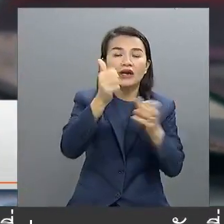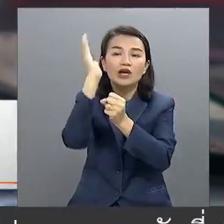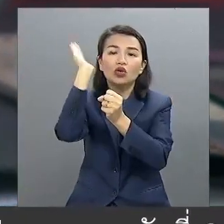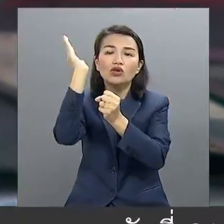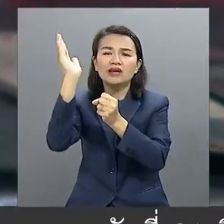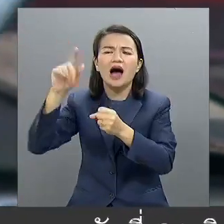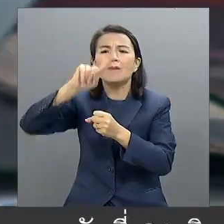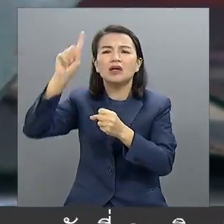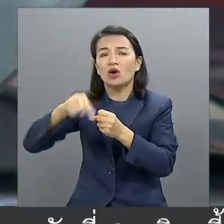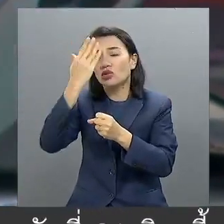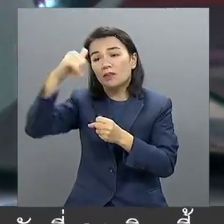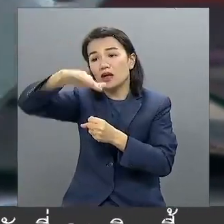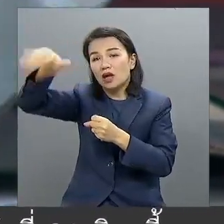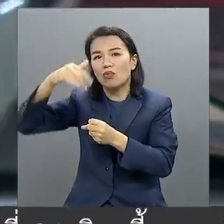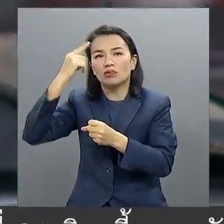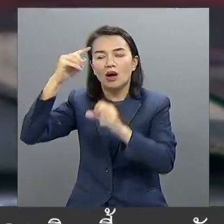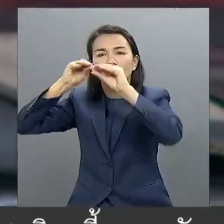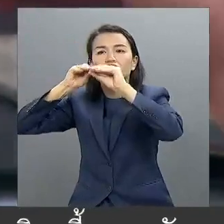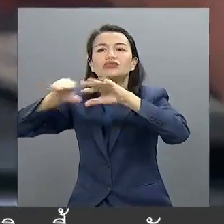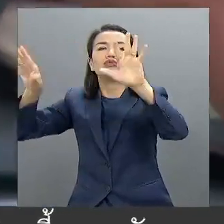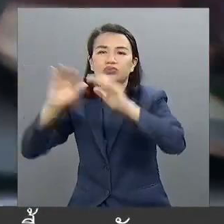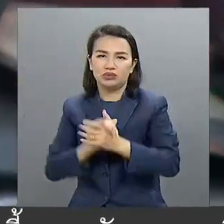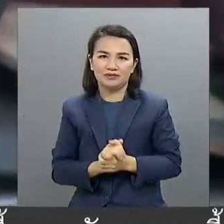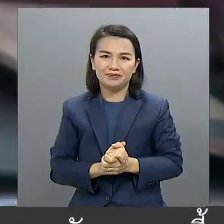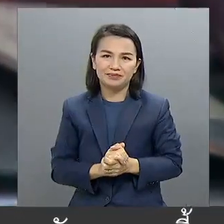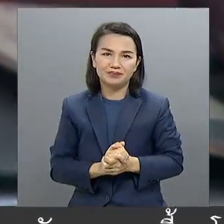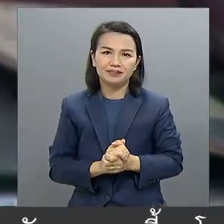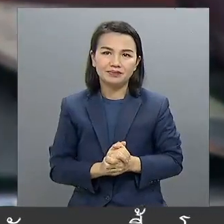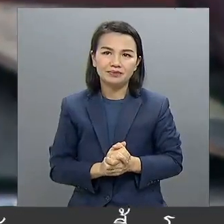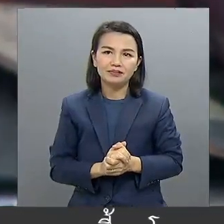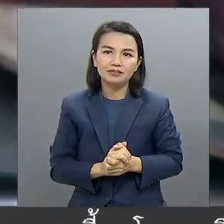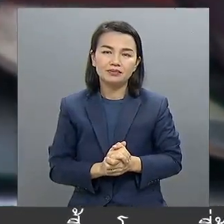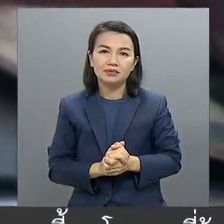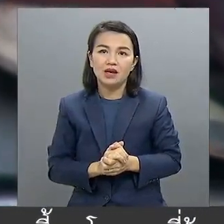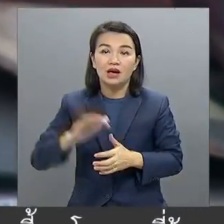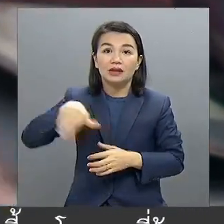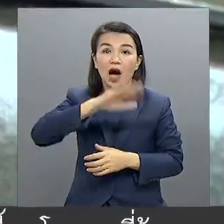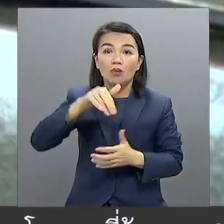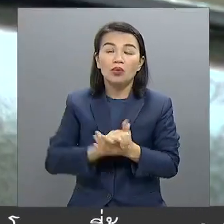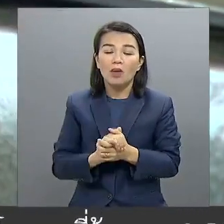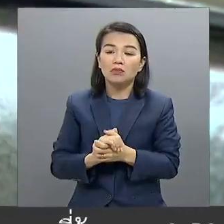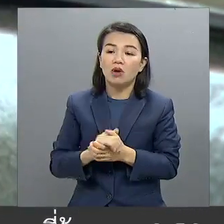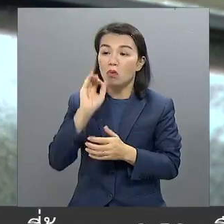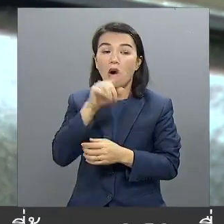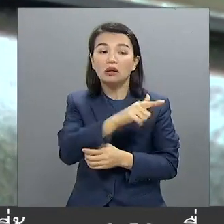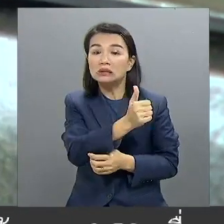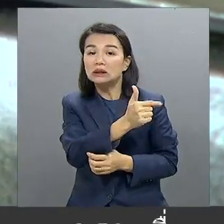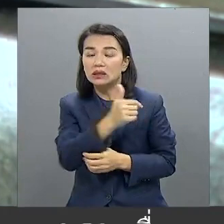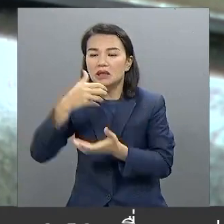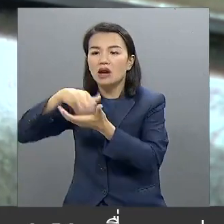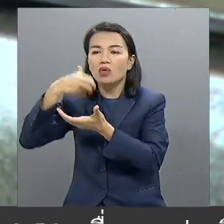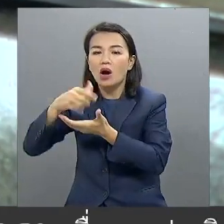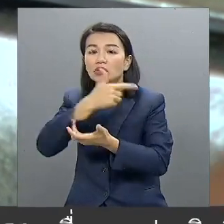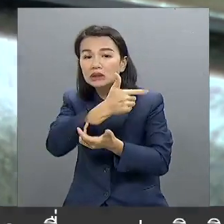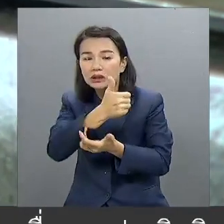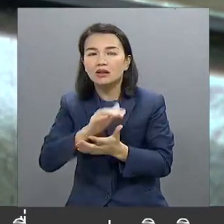ค้าของเราจะชวยขายให้่ตพูดเยอะใช่ คนลูกค้าเเขจะไปบอกต่อให้นะครวูยเจ้านี้ดีัวเองก็เลยมลกค้าต